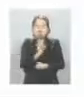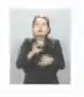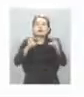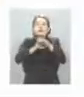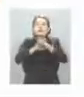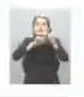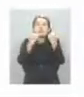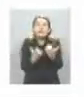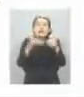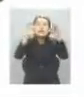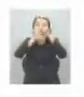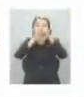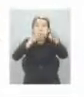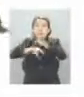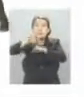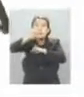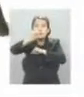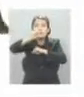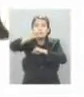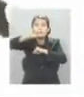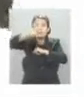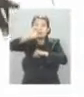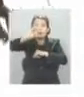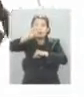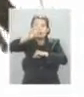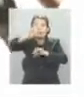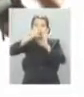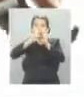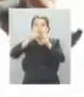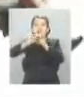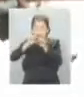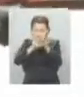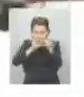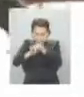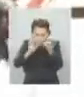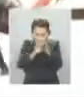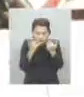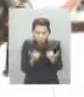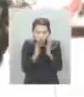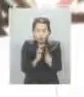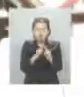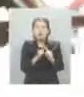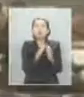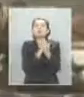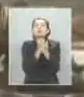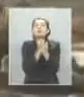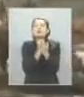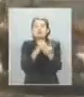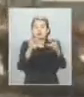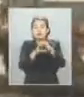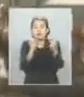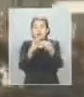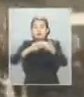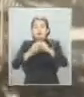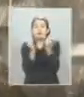เคลียร์ขัดข้องไม่สามารถใช้งานได้หลังเกิดเหตุหน่วยกู้ภัยก็ได้ระดมกำลังออกไปช่วยเหลือประชาชนในพื้นที่ประสบภัย